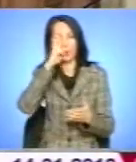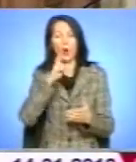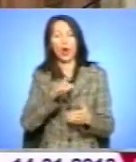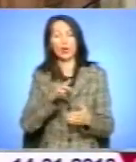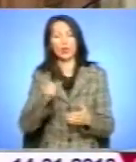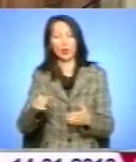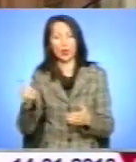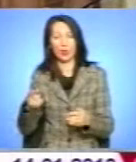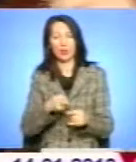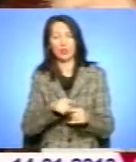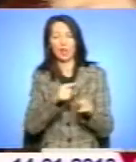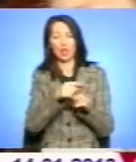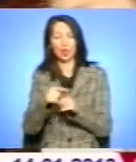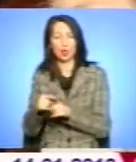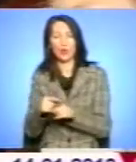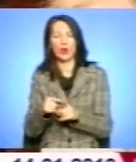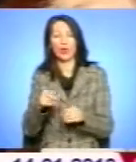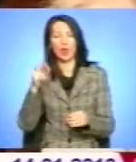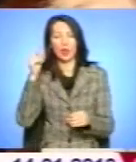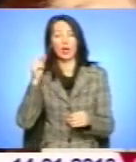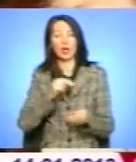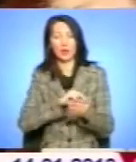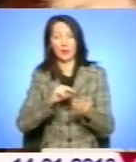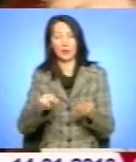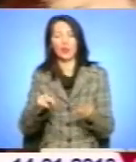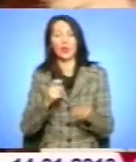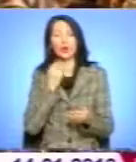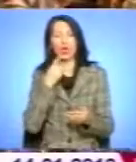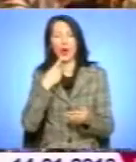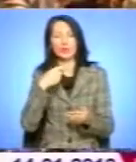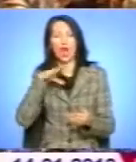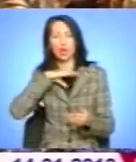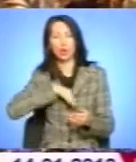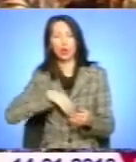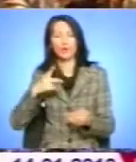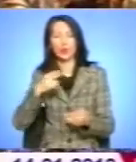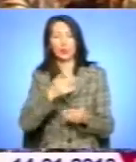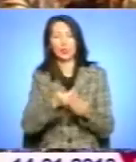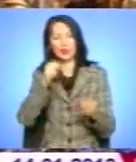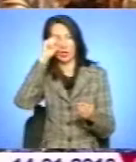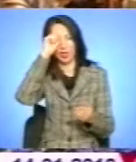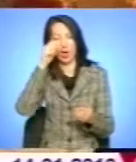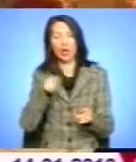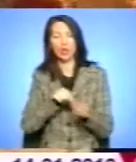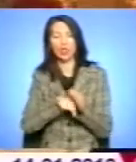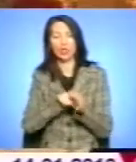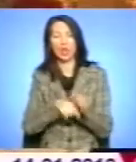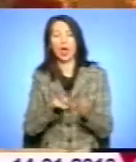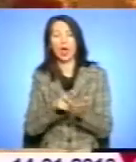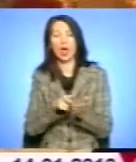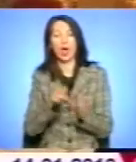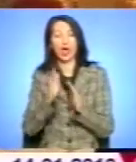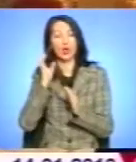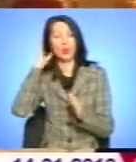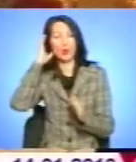в символічному значенні, коли говориться про духовне обрізання від гріха, тобто послух Богові. Що